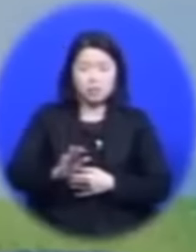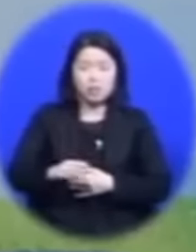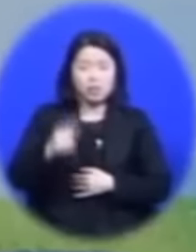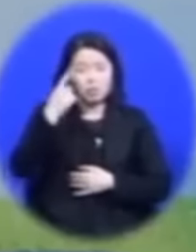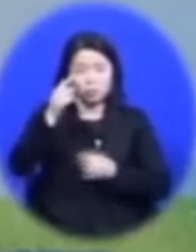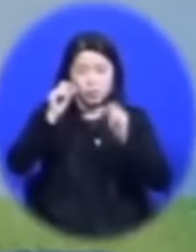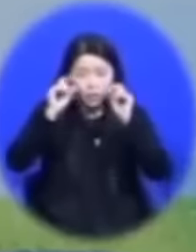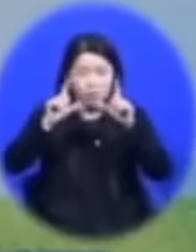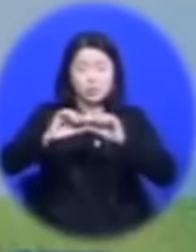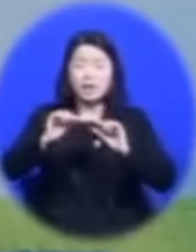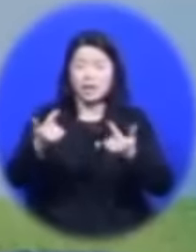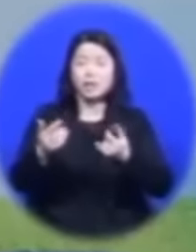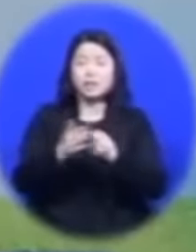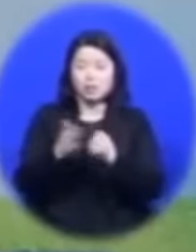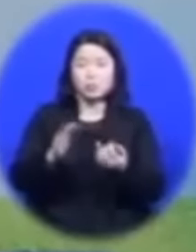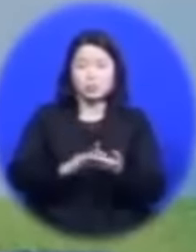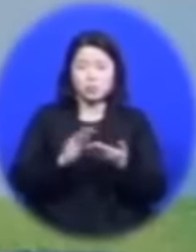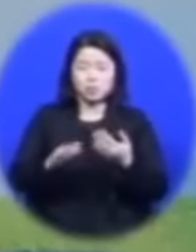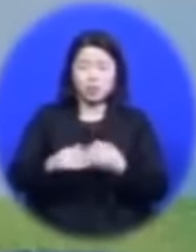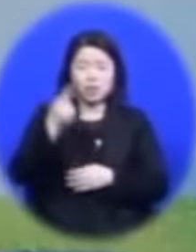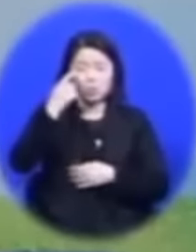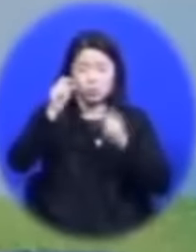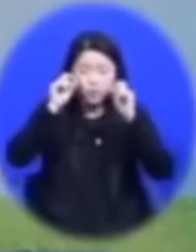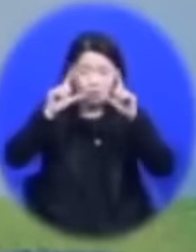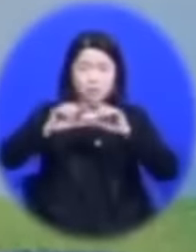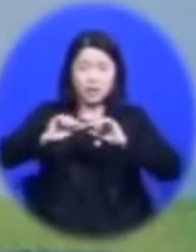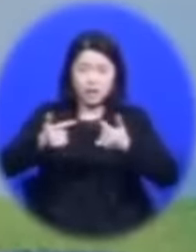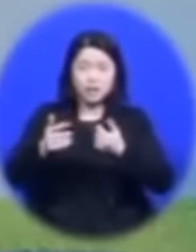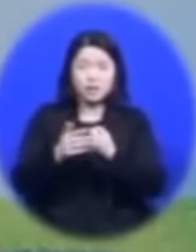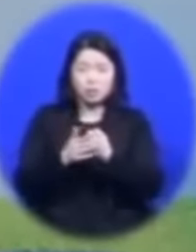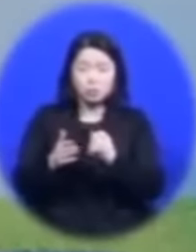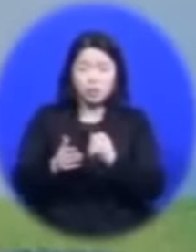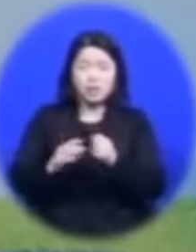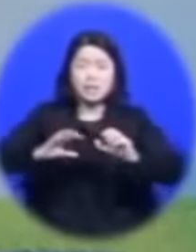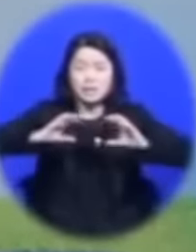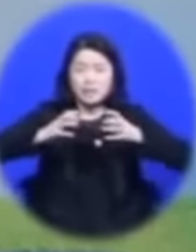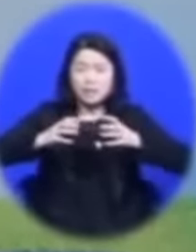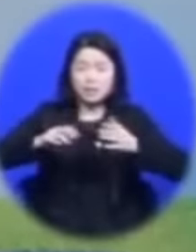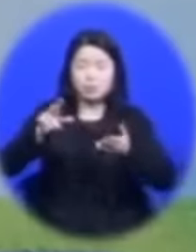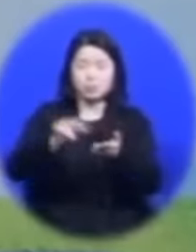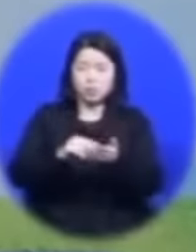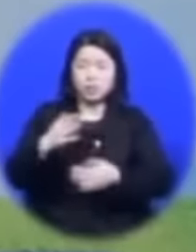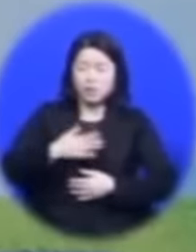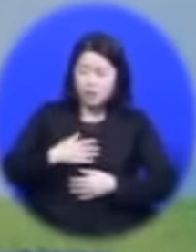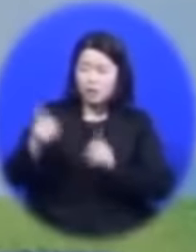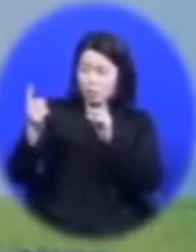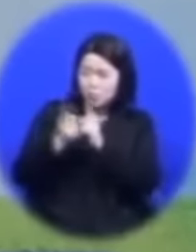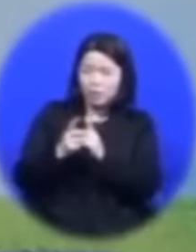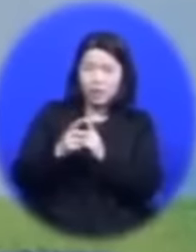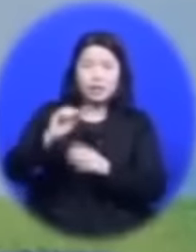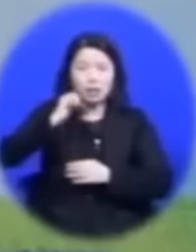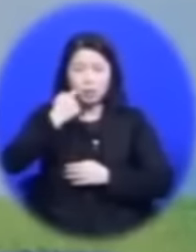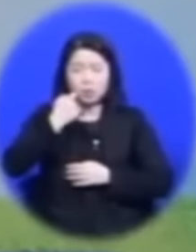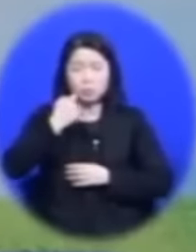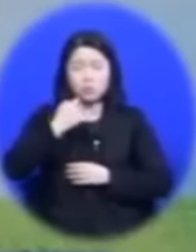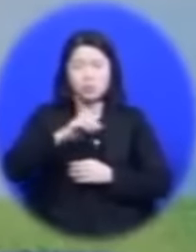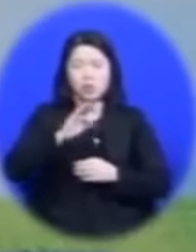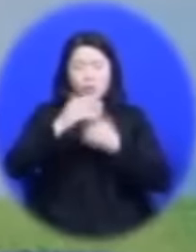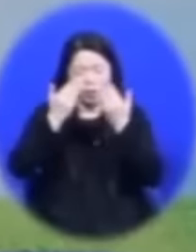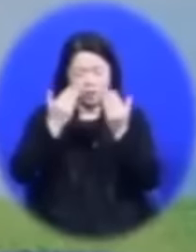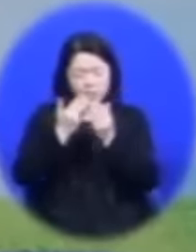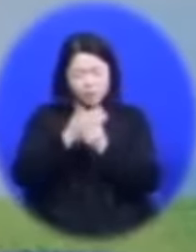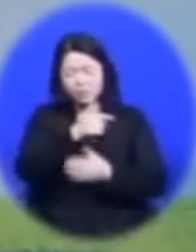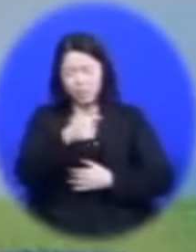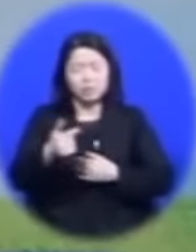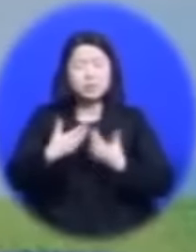안 뜨여서 그런 거예요. 눈이 안 뜨여서 세상 문제에 내게 부딪히는 어려움은 절대 절망으로 보이는